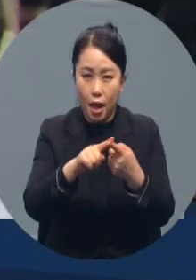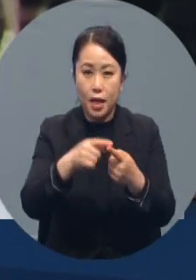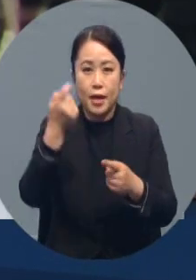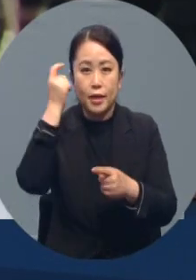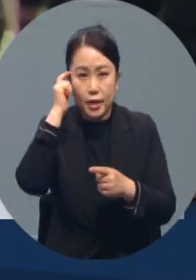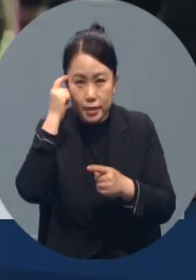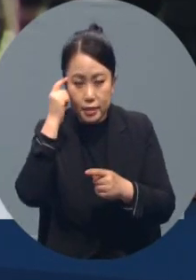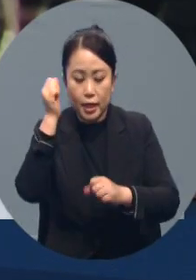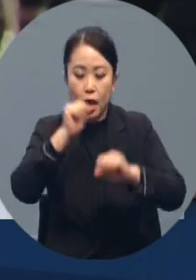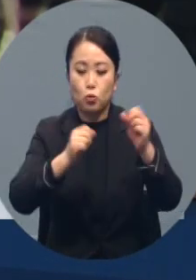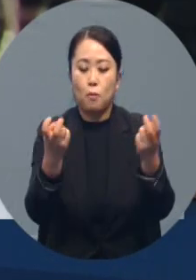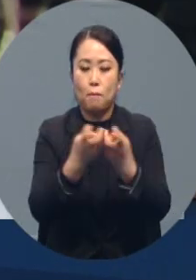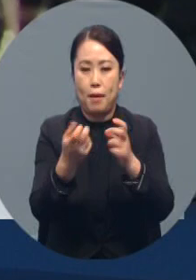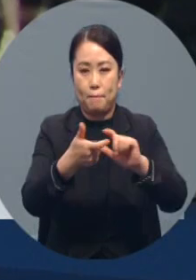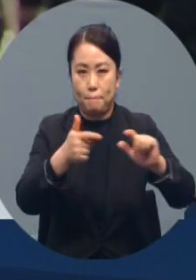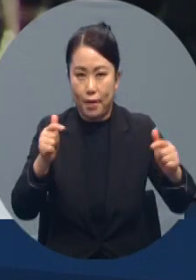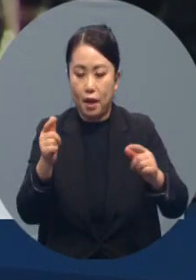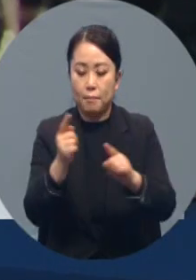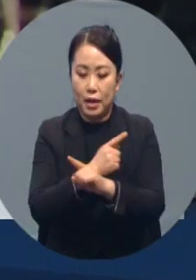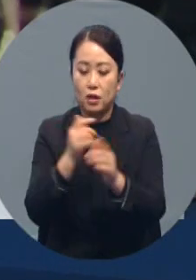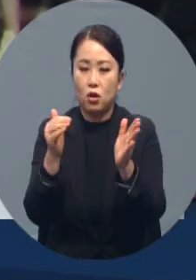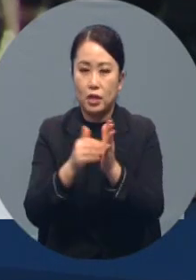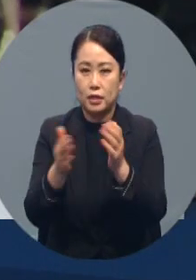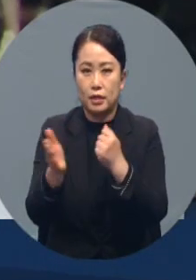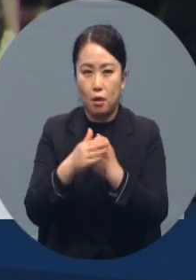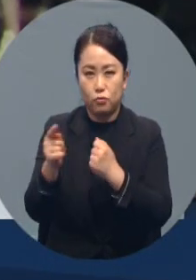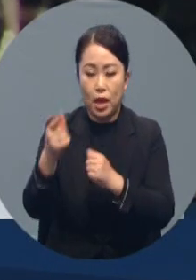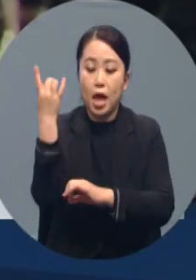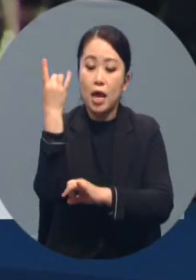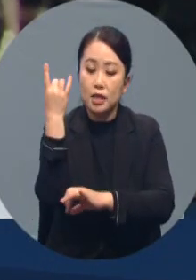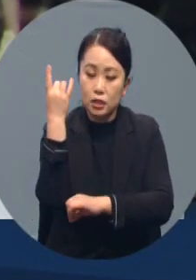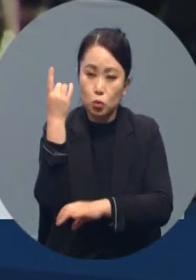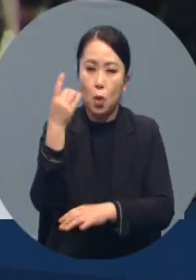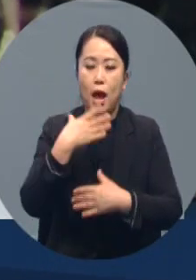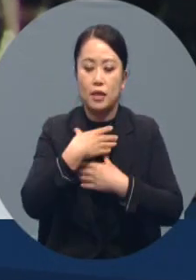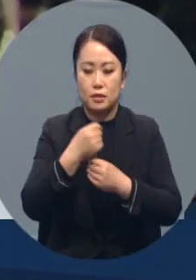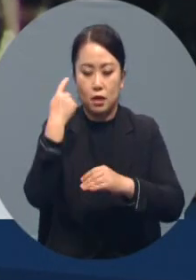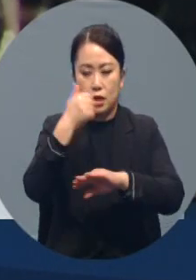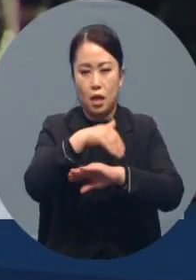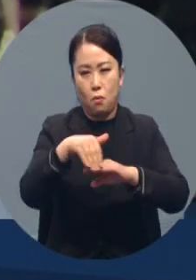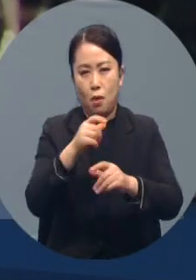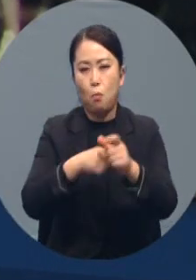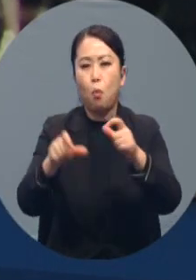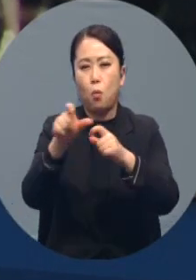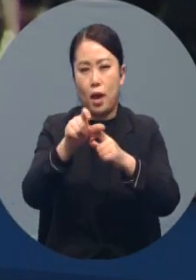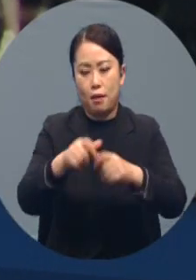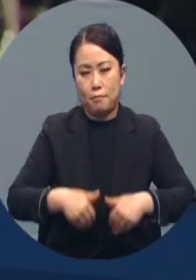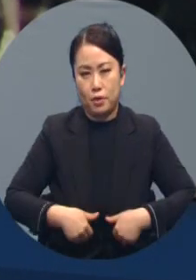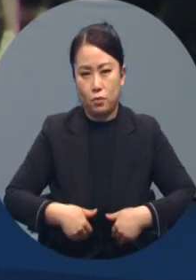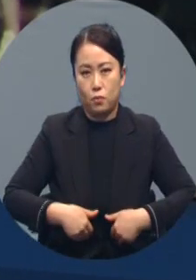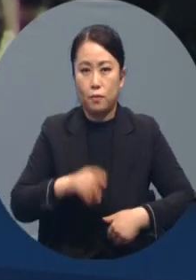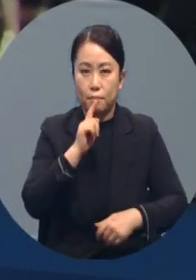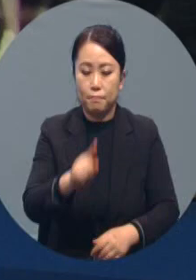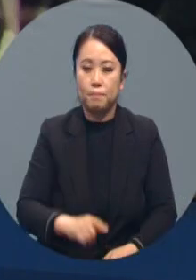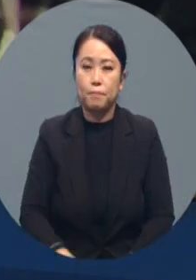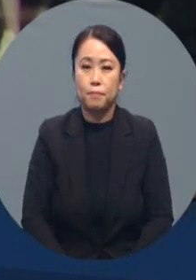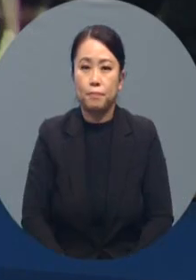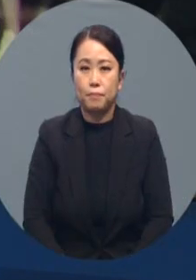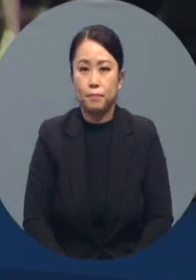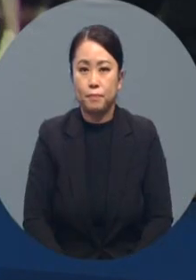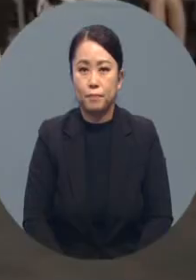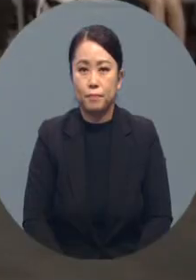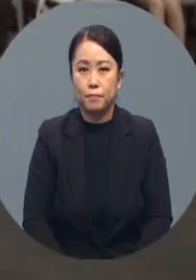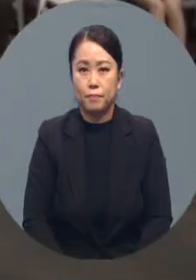달라진 만큼 기존의 안전계획을 보강해야 할 필요가 있다고 전문가들은 지적합니다. 이두원 기자입니다.